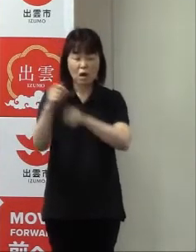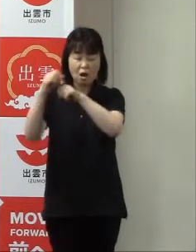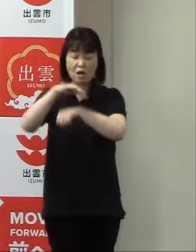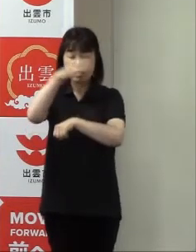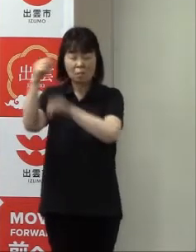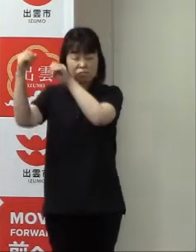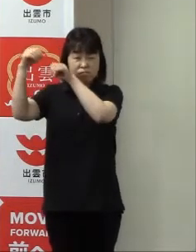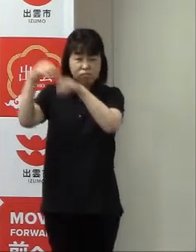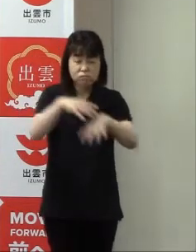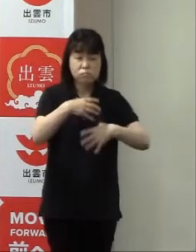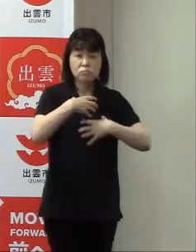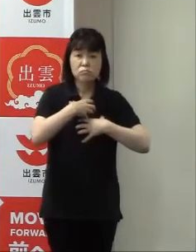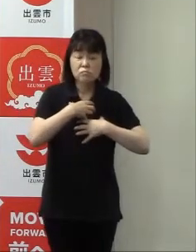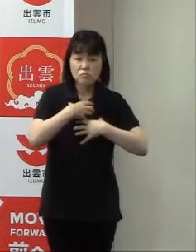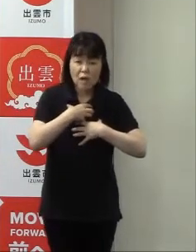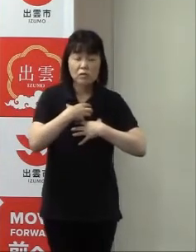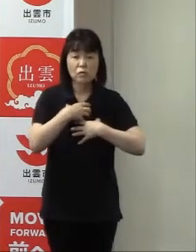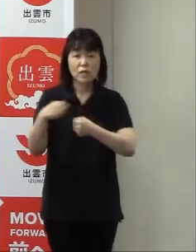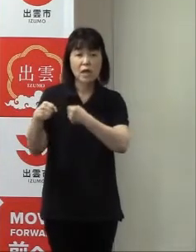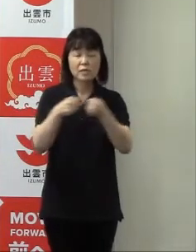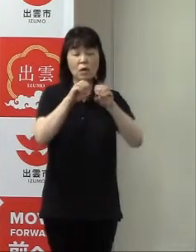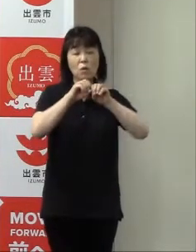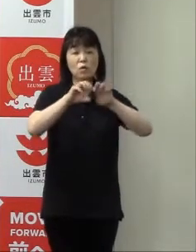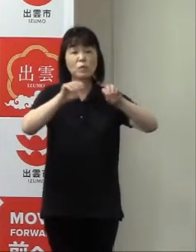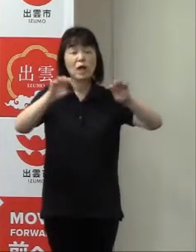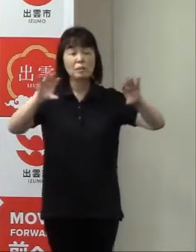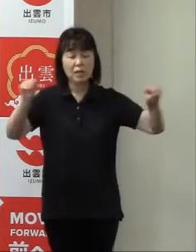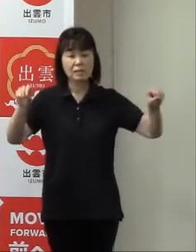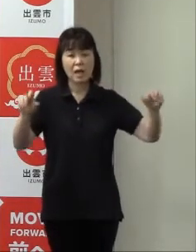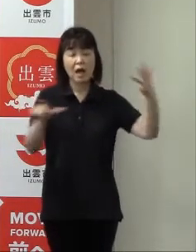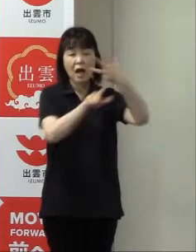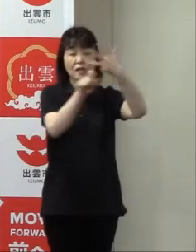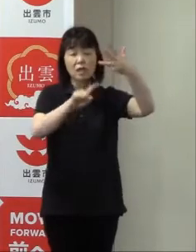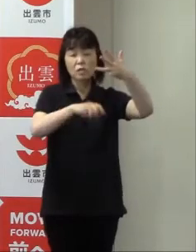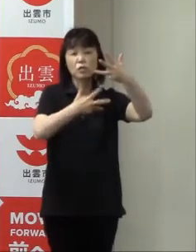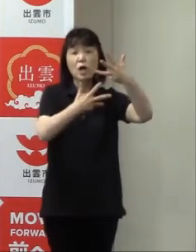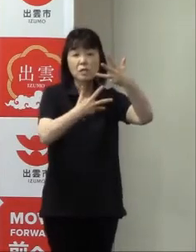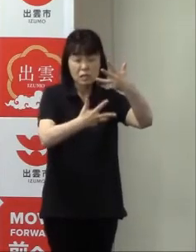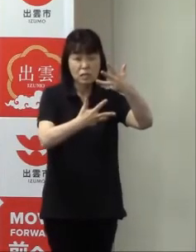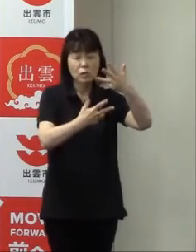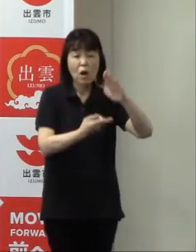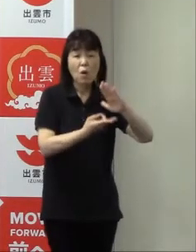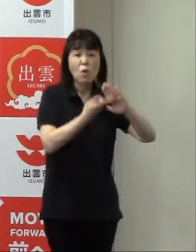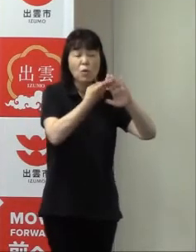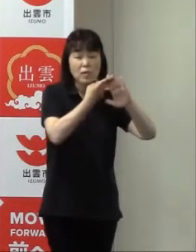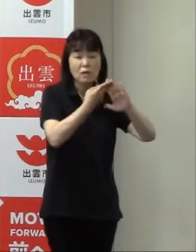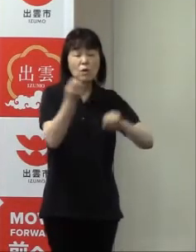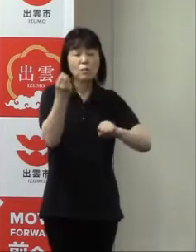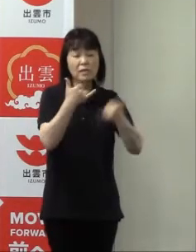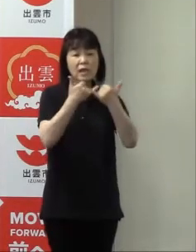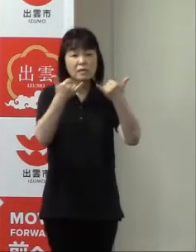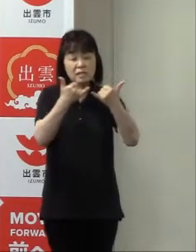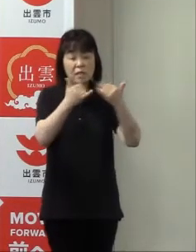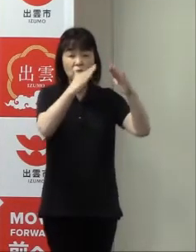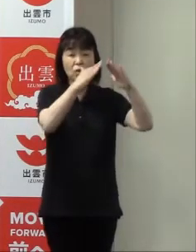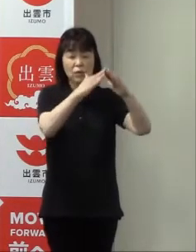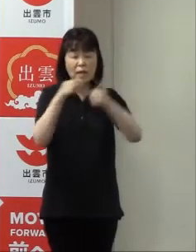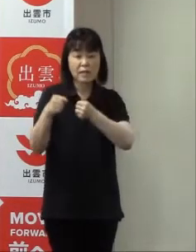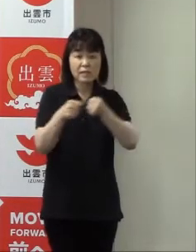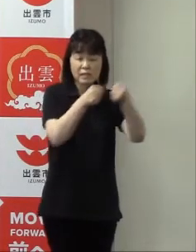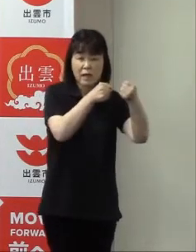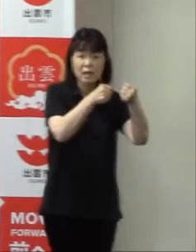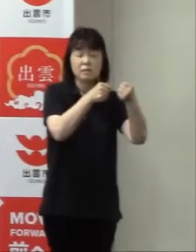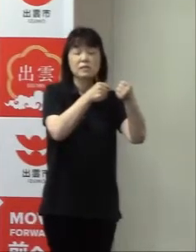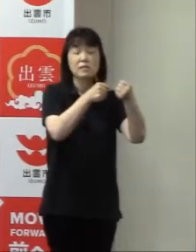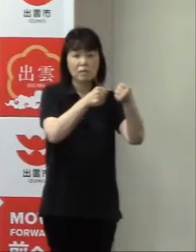かけを行いました。18日は周辺の宿泊施設や親戚宅に避難されましたが、翌